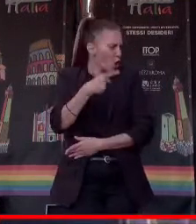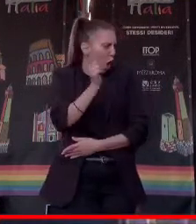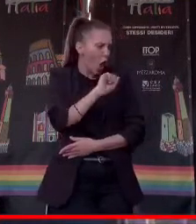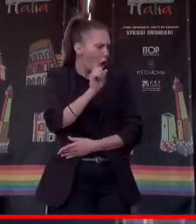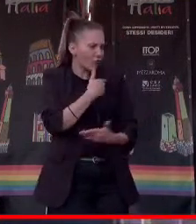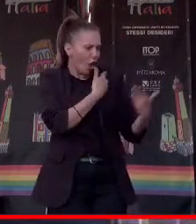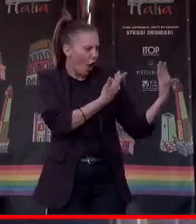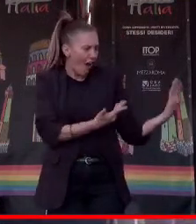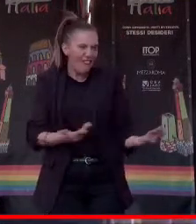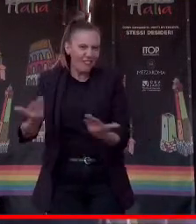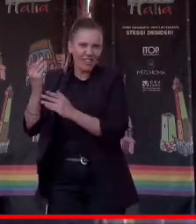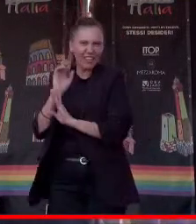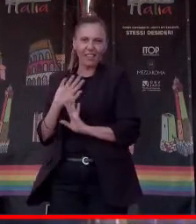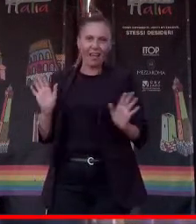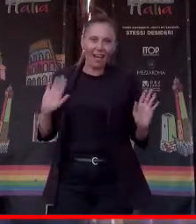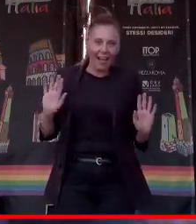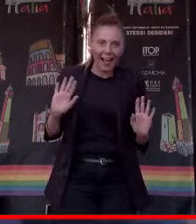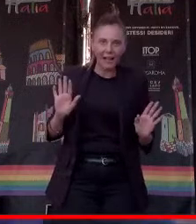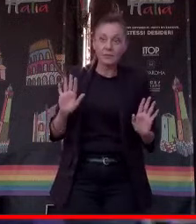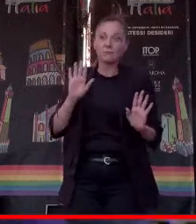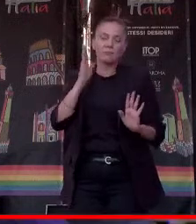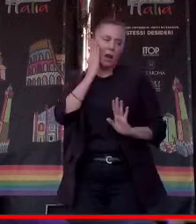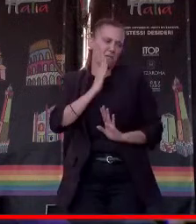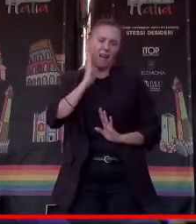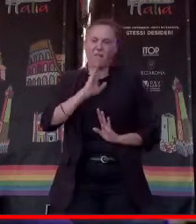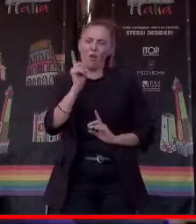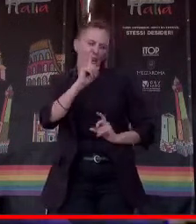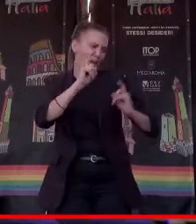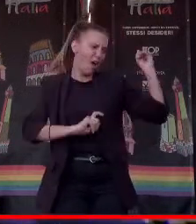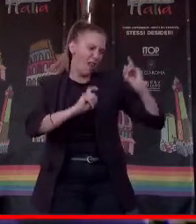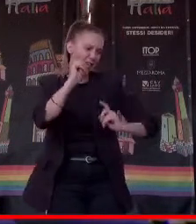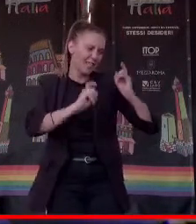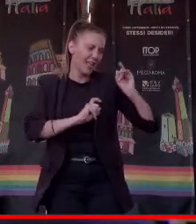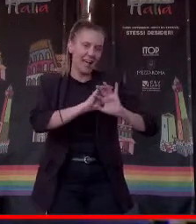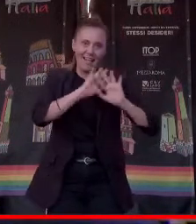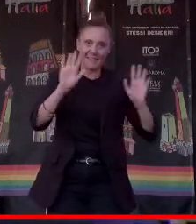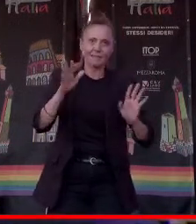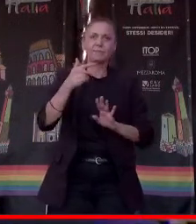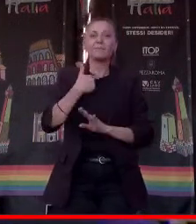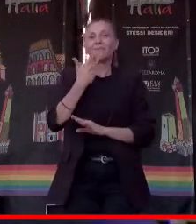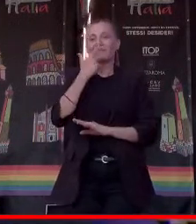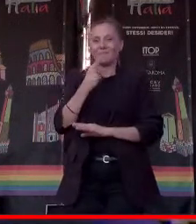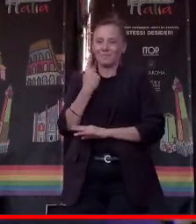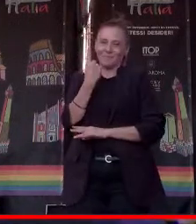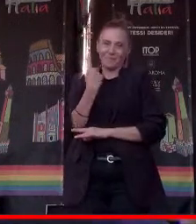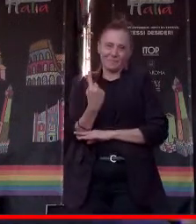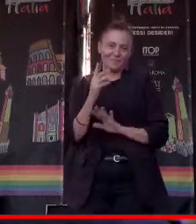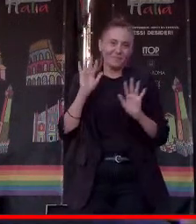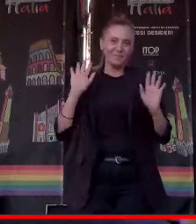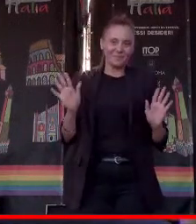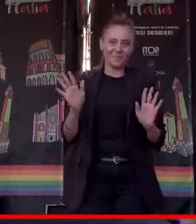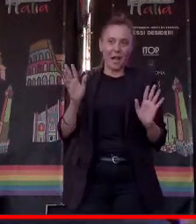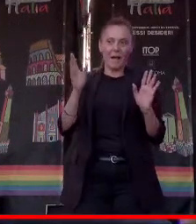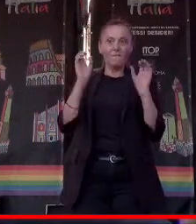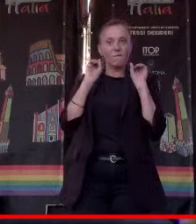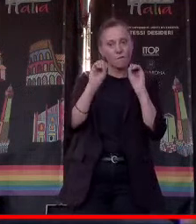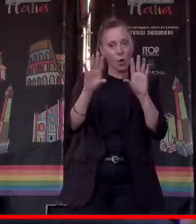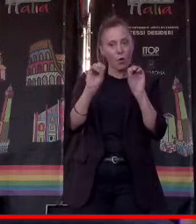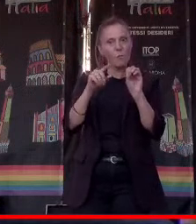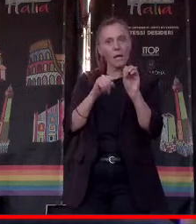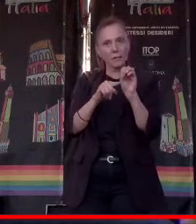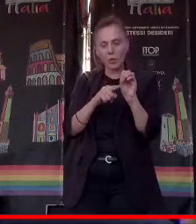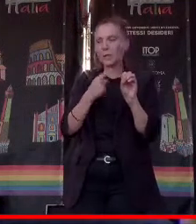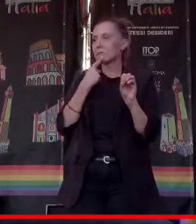invitato che ho cercato da solo, di dare le proposte, mi interrompe. E una cosa volevo dire, come la formazione ne hanno parlato tutti